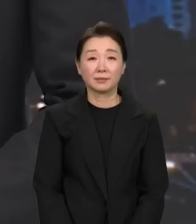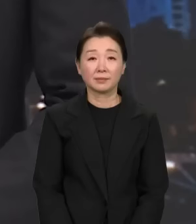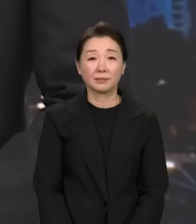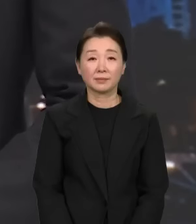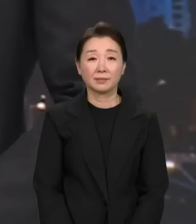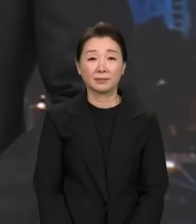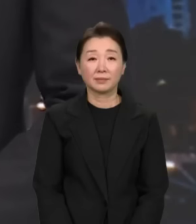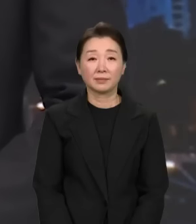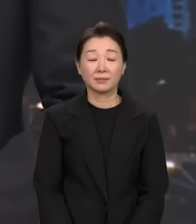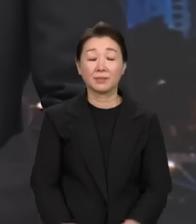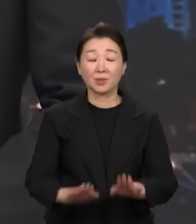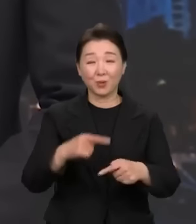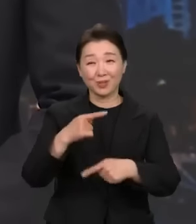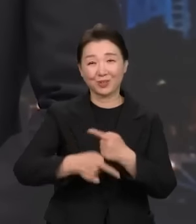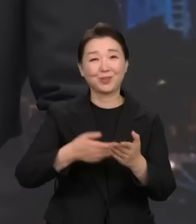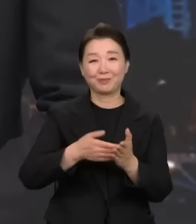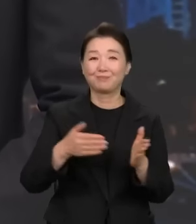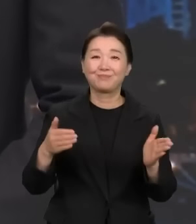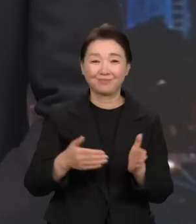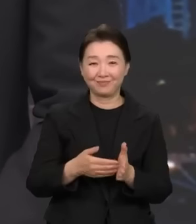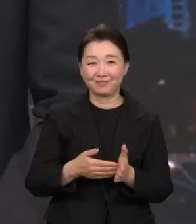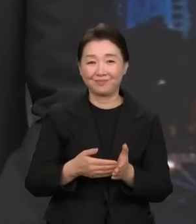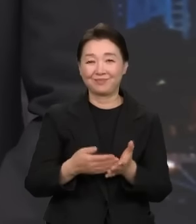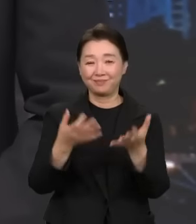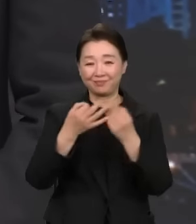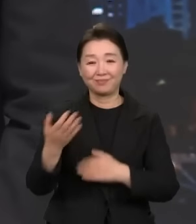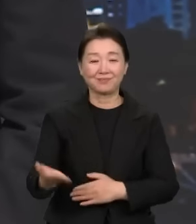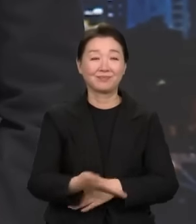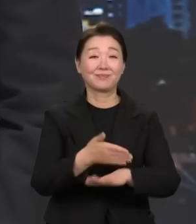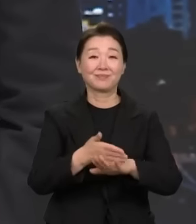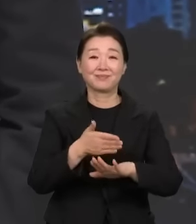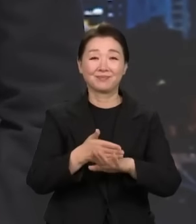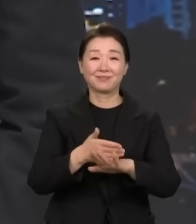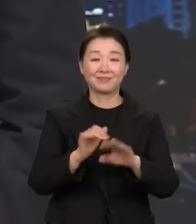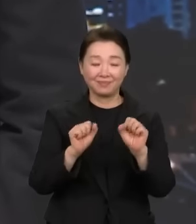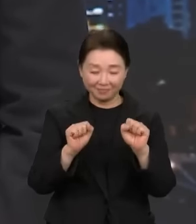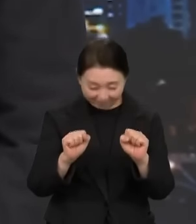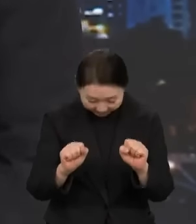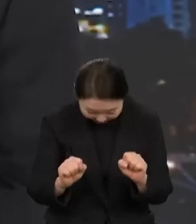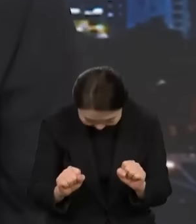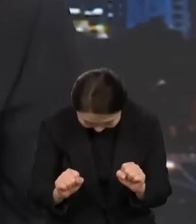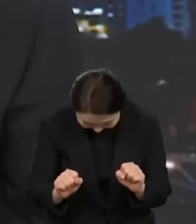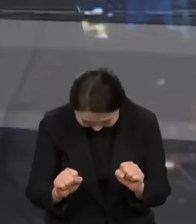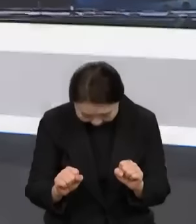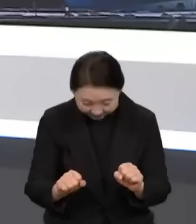뉴스룸 저희가 준비한 소식은 여기까지입니다. 시청해주신 여러분 고맙습니다.